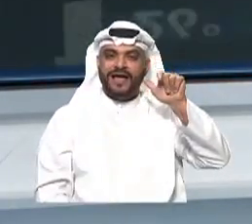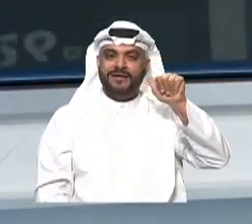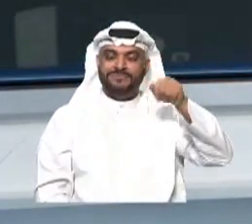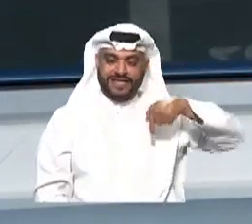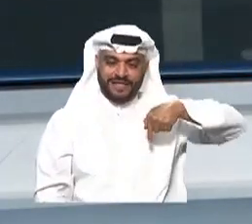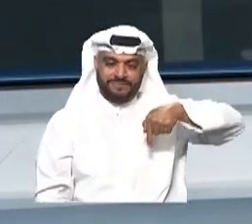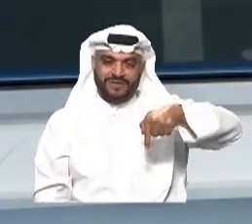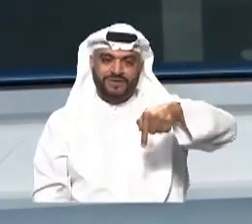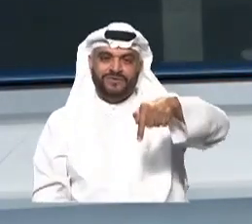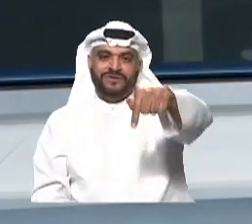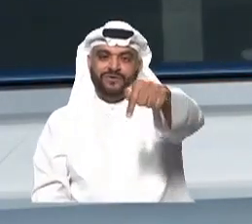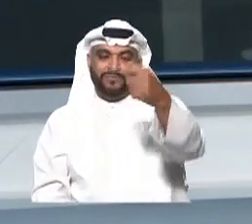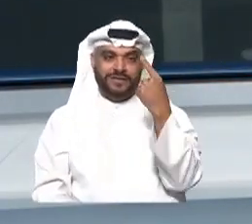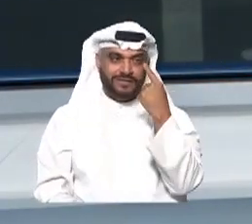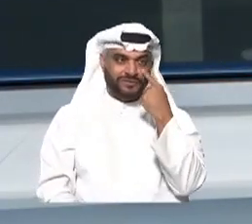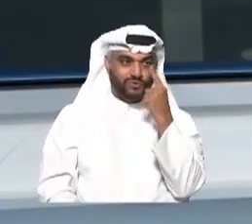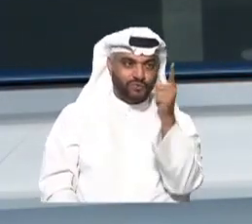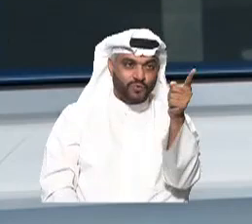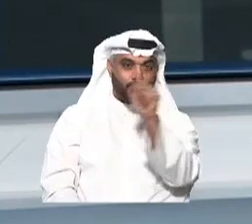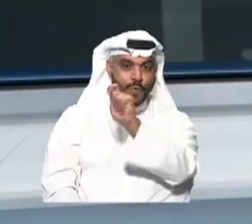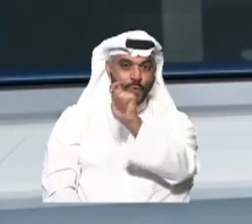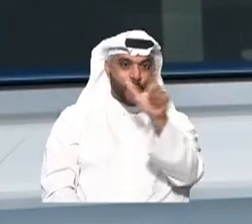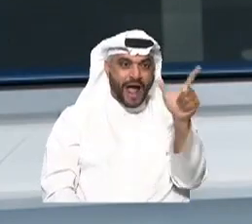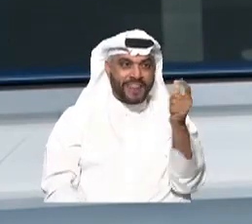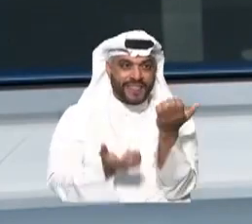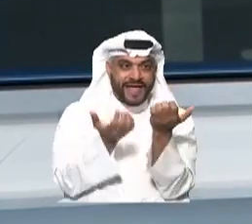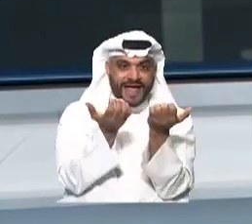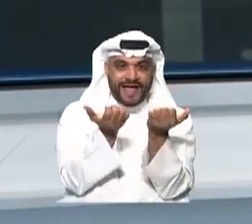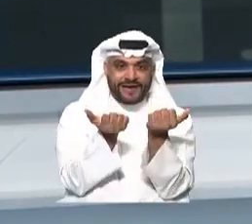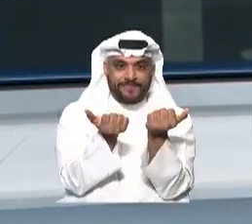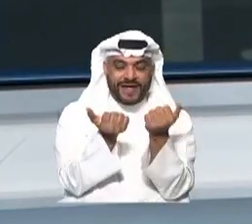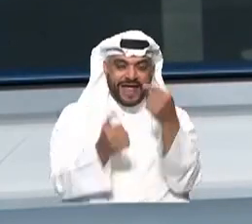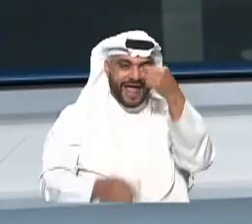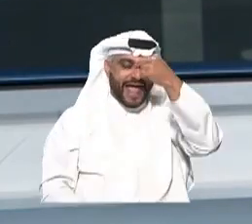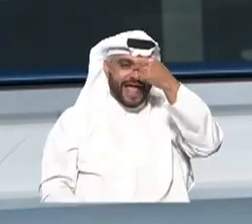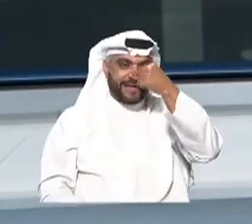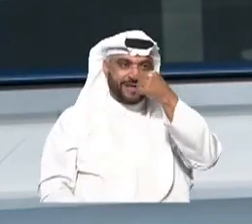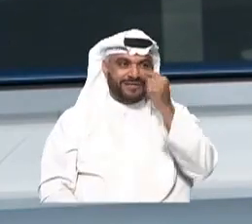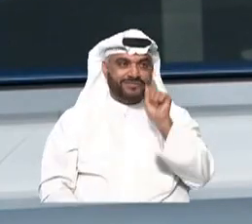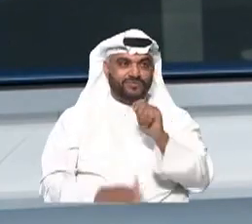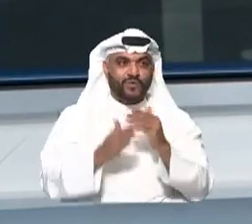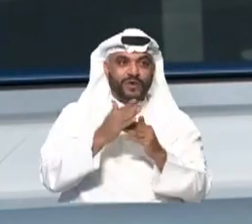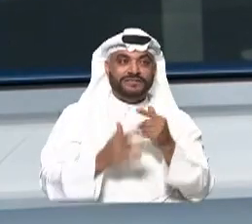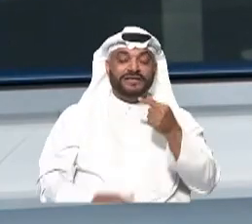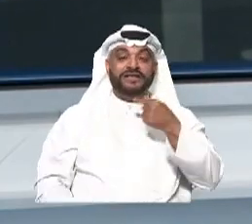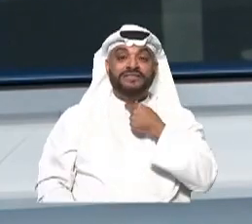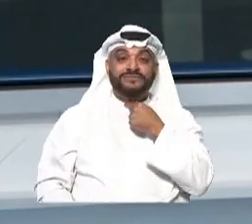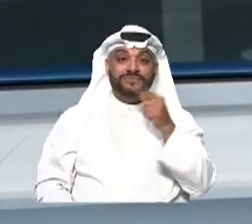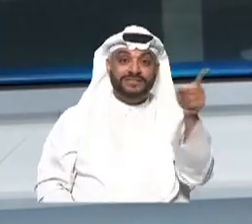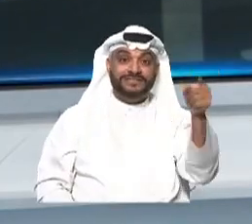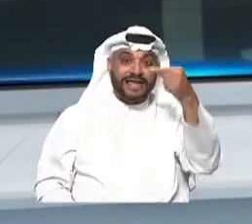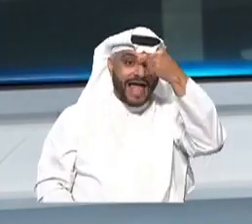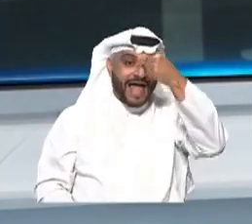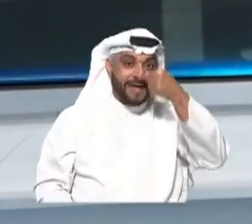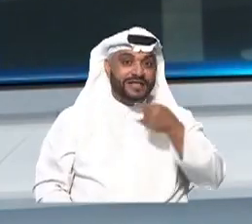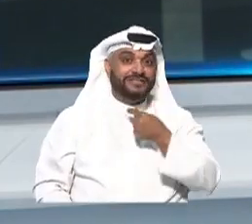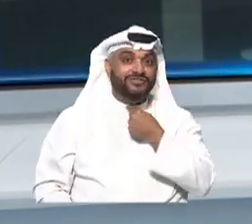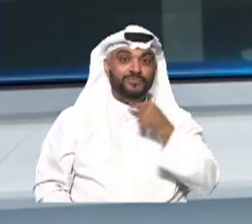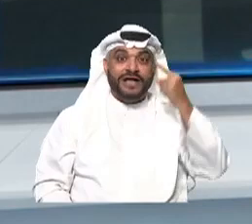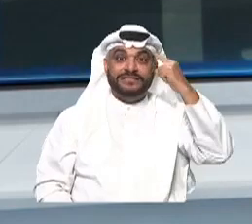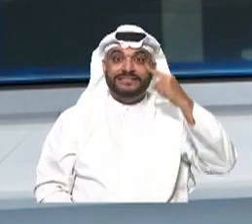إن شاء الله في مدينة الكويت، متوقعة أجواء بشكل عام معتدلة في فترة النهار، ولكن العظمى مثل ما نلاحظ قاعد